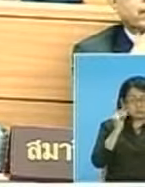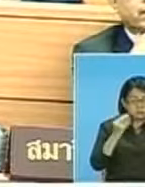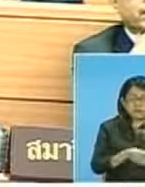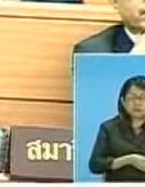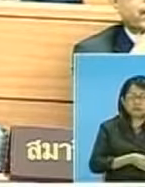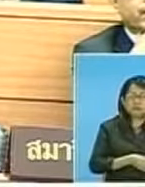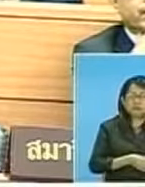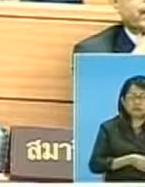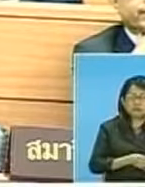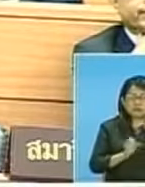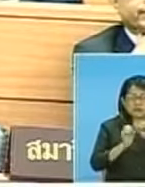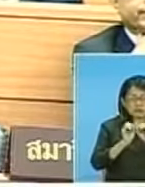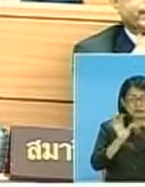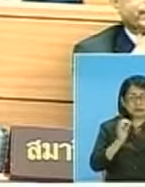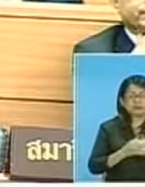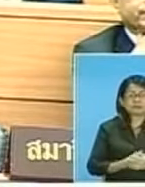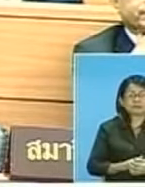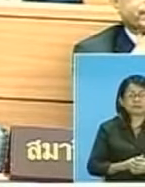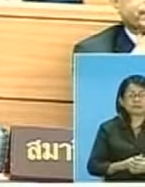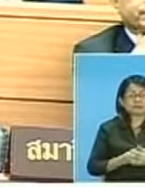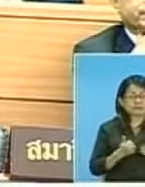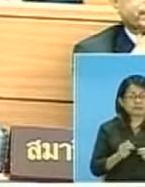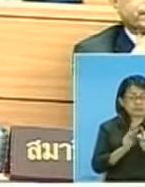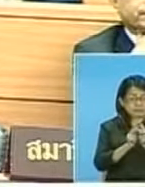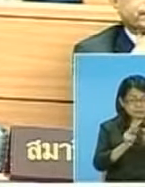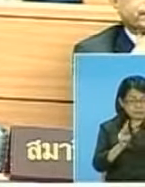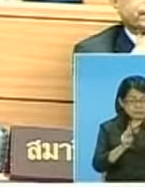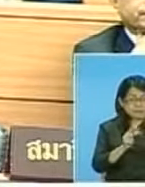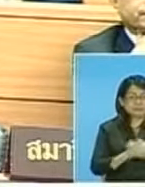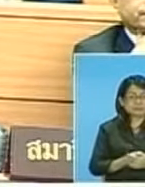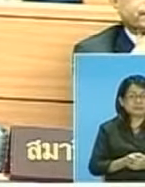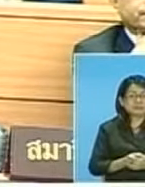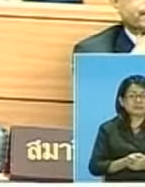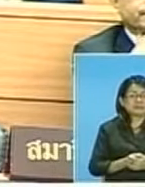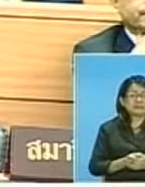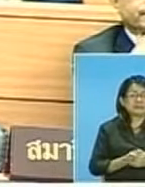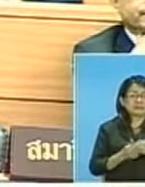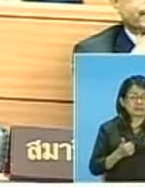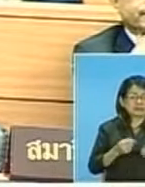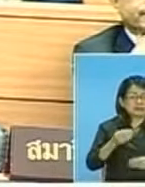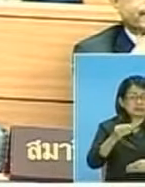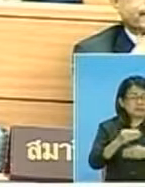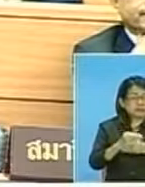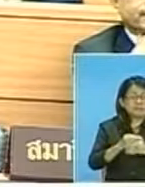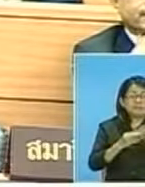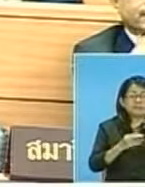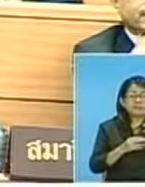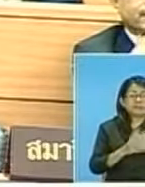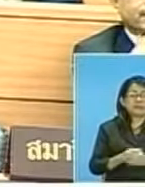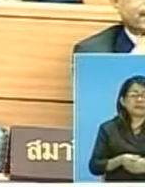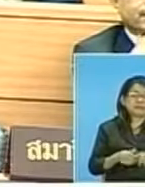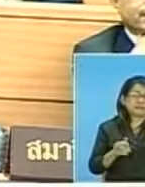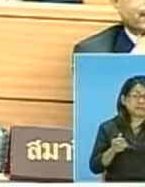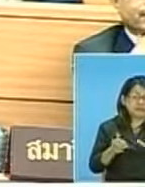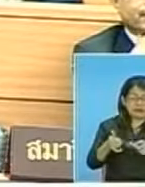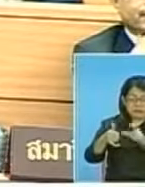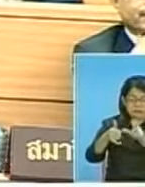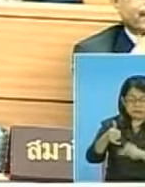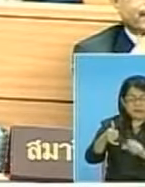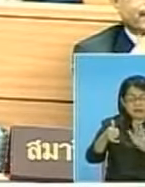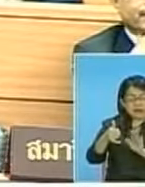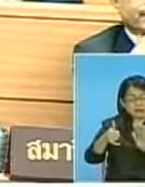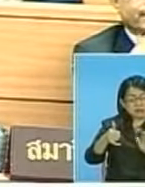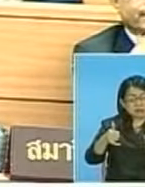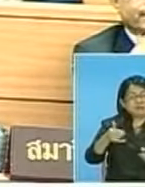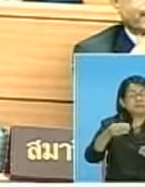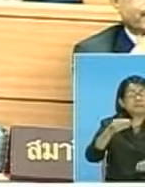เห็นชัดนะครับว่าการที่คณะกรรมการนะไม่ได้สงวนไม่ได้กำหนดคุณสมบัติเหล่านี้เป็นบุค